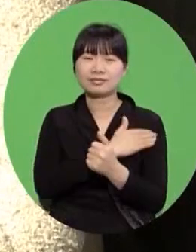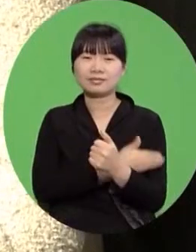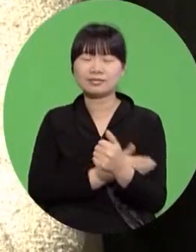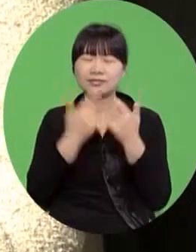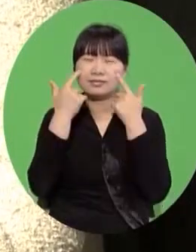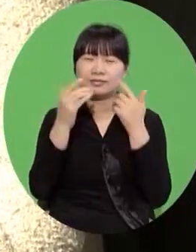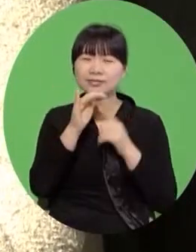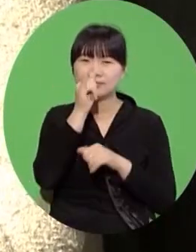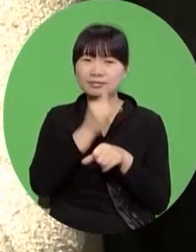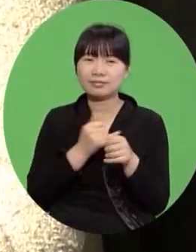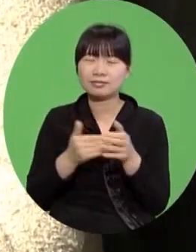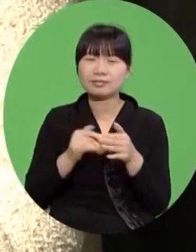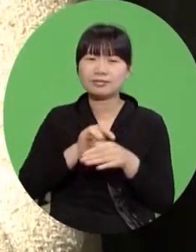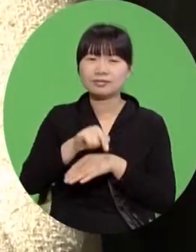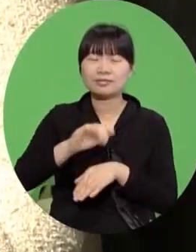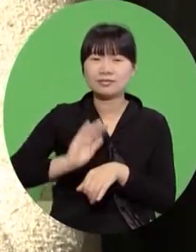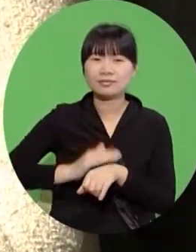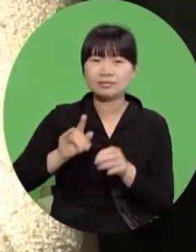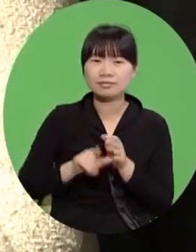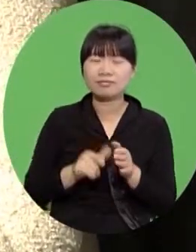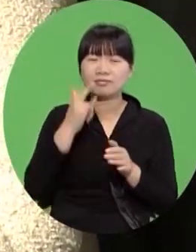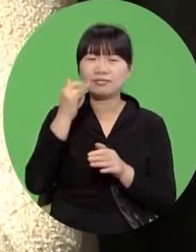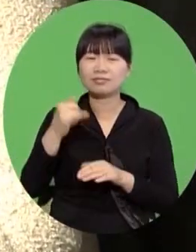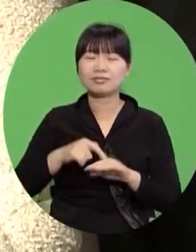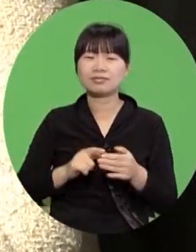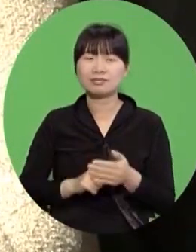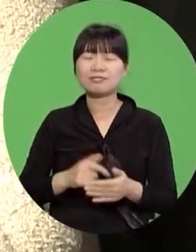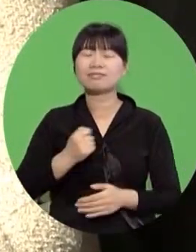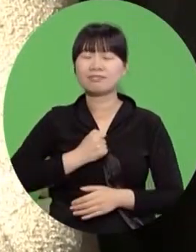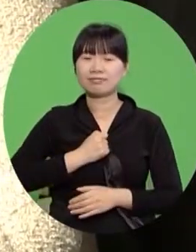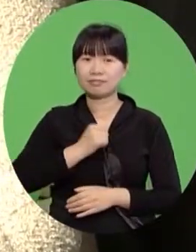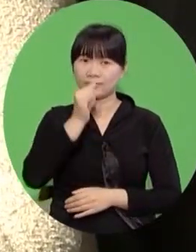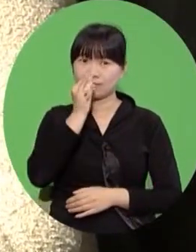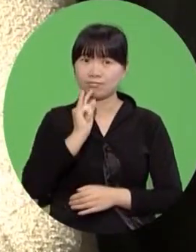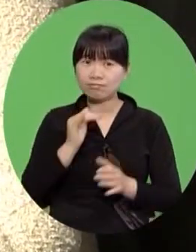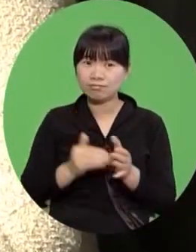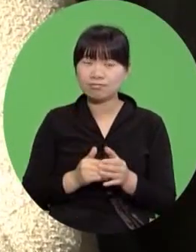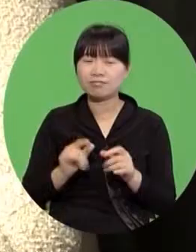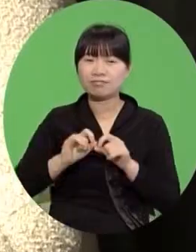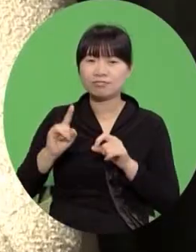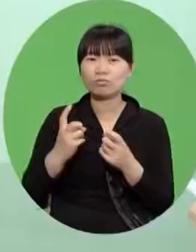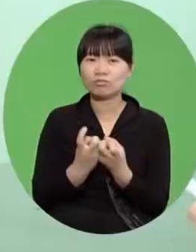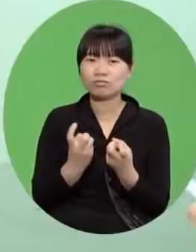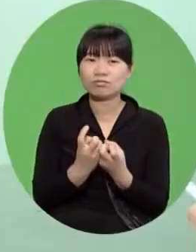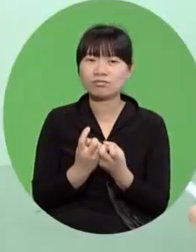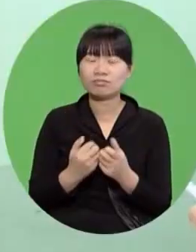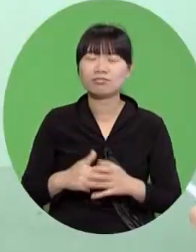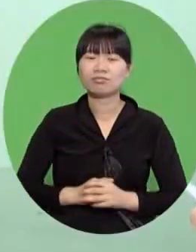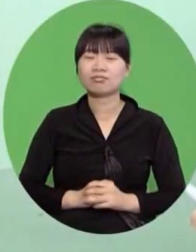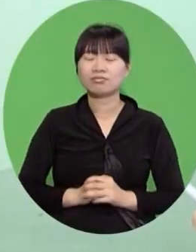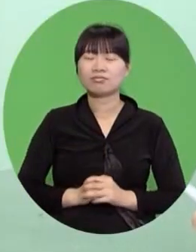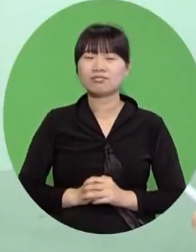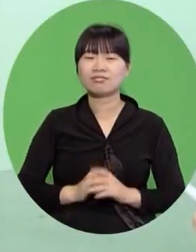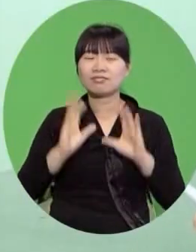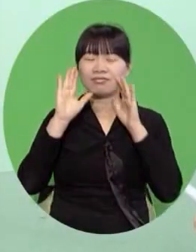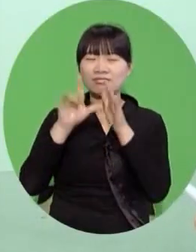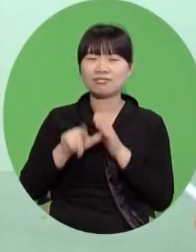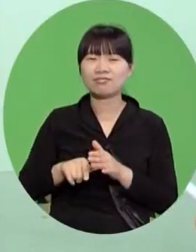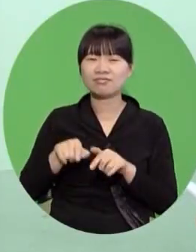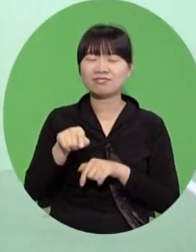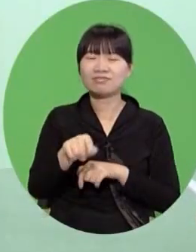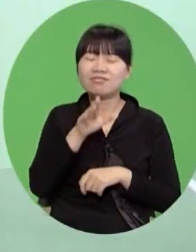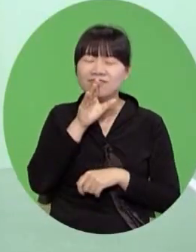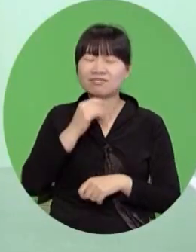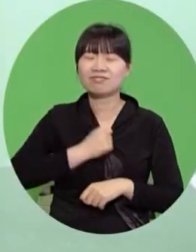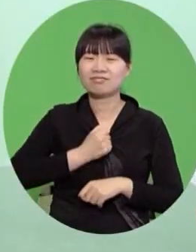있는 아이가 밖에서는 못할 때 좀 부모님 마음은 좀 답답하기도 하잖아요. 그럼 주로 어떻게 하세요? 어릴 때는 그게